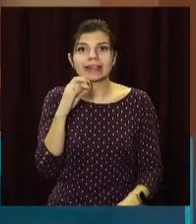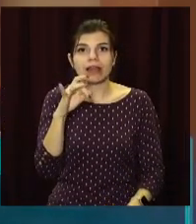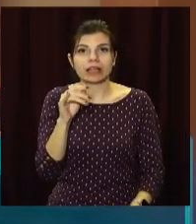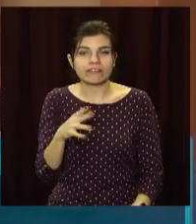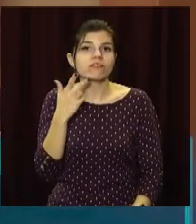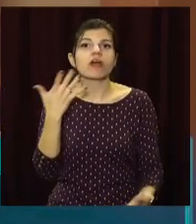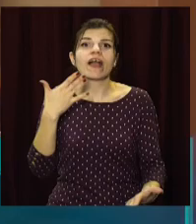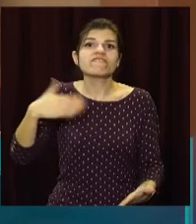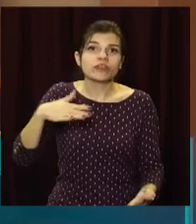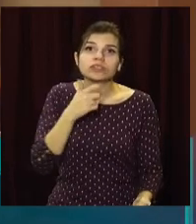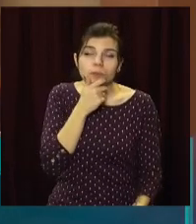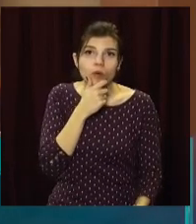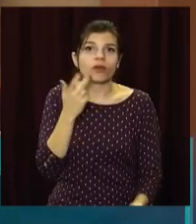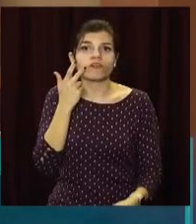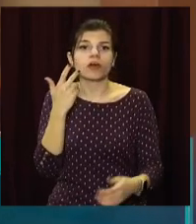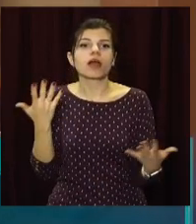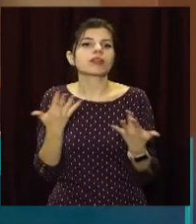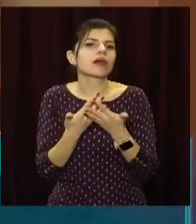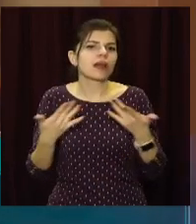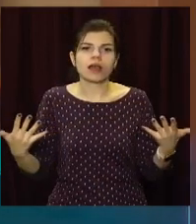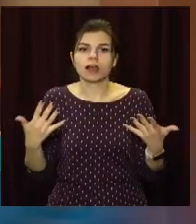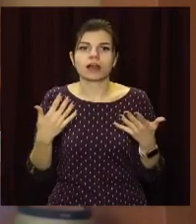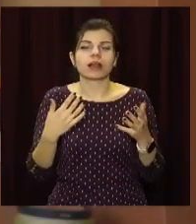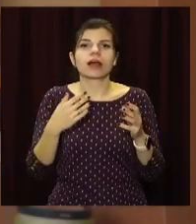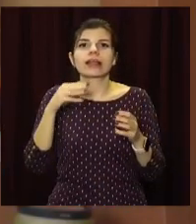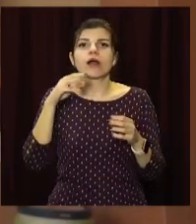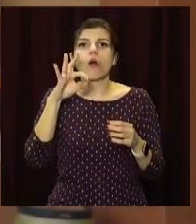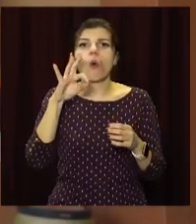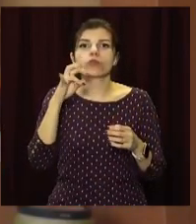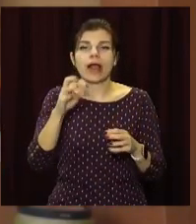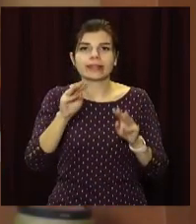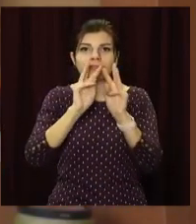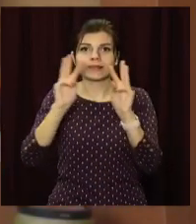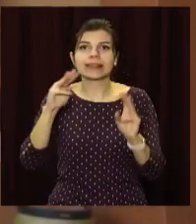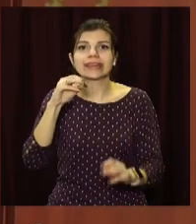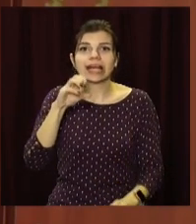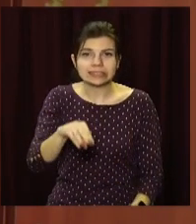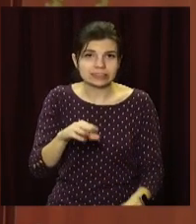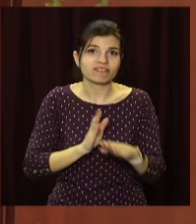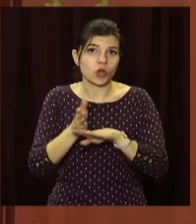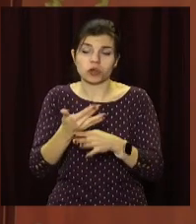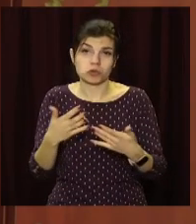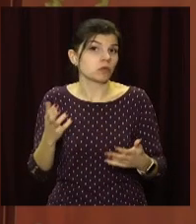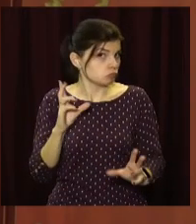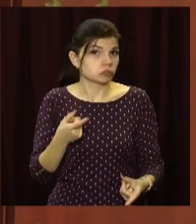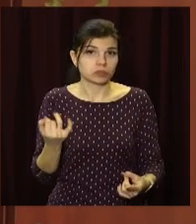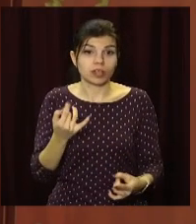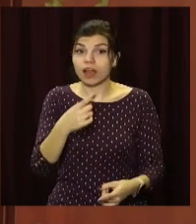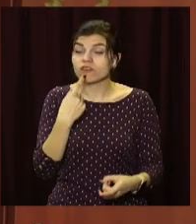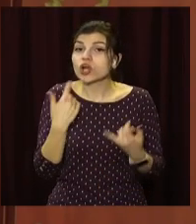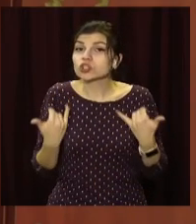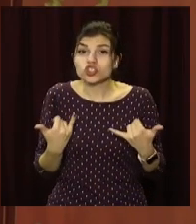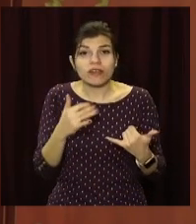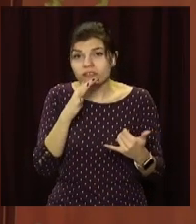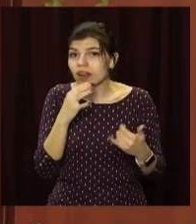дивимося безліч відео, тобто посилання на якісь онлайн-тести. Вона дуже цікаво викладає. Сучасні діти – це зовсім не ті діти, які